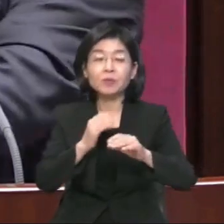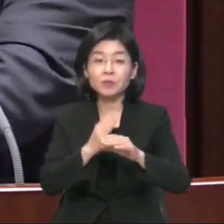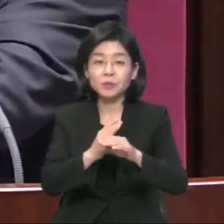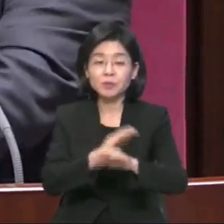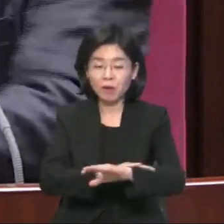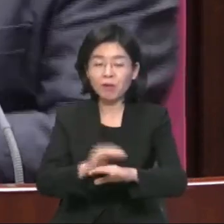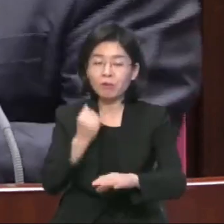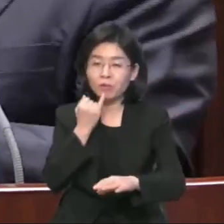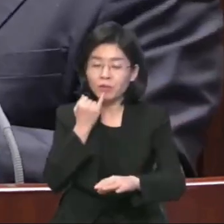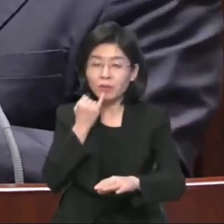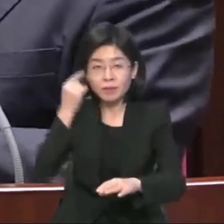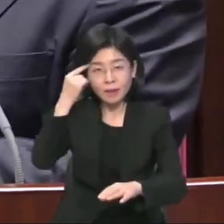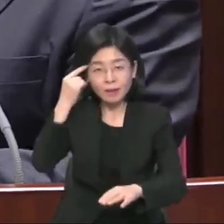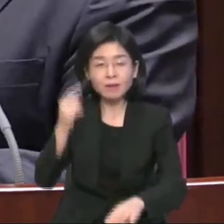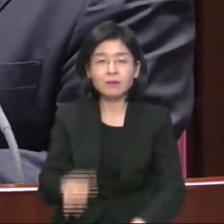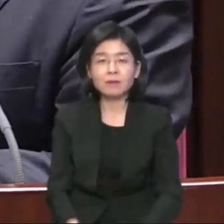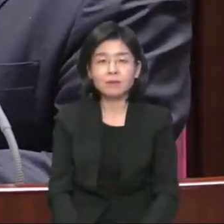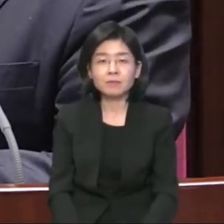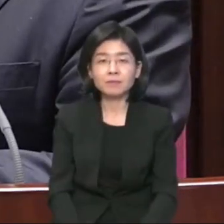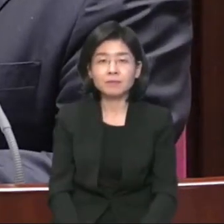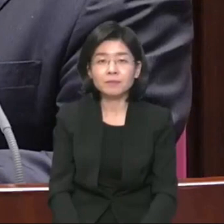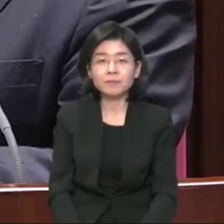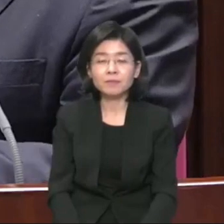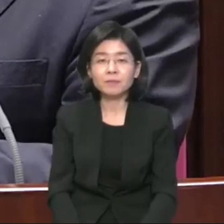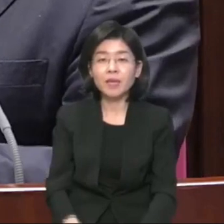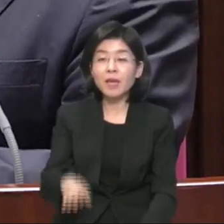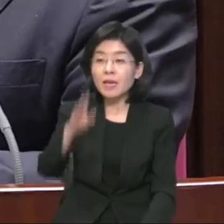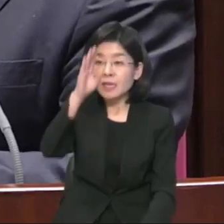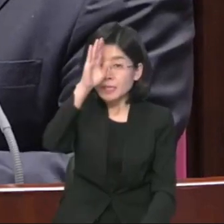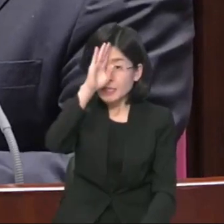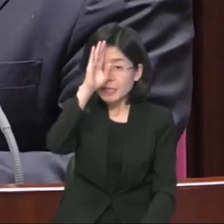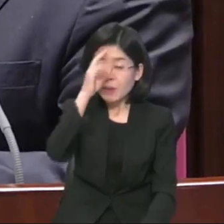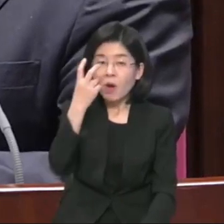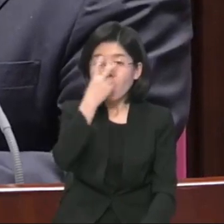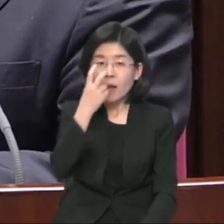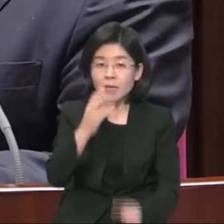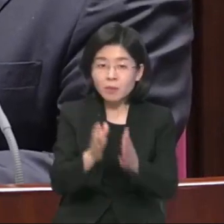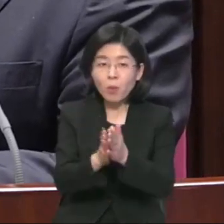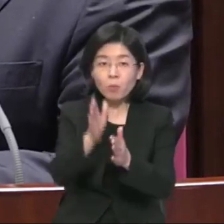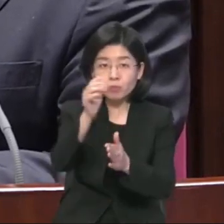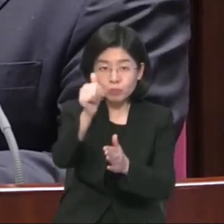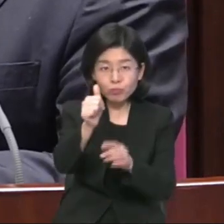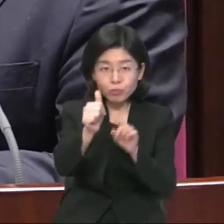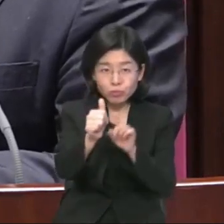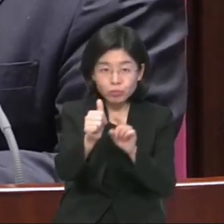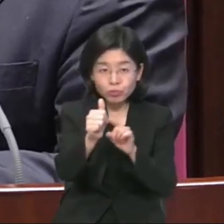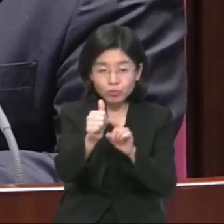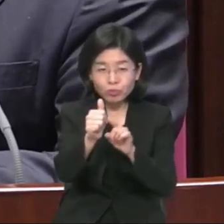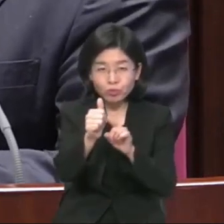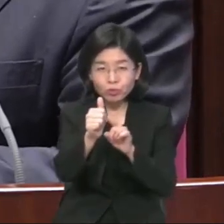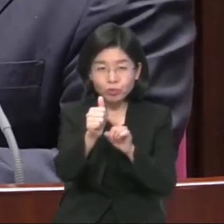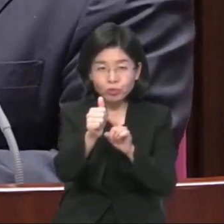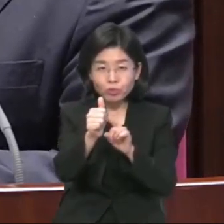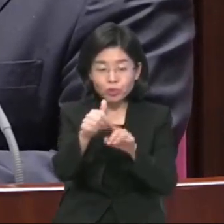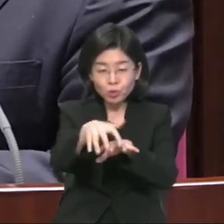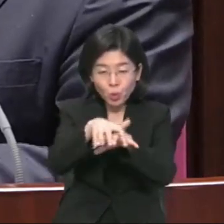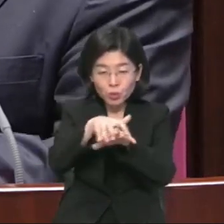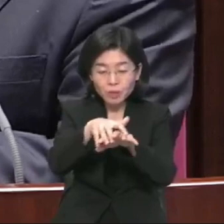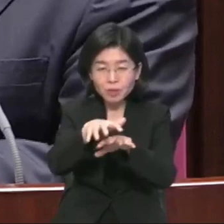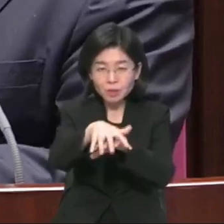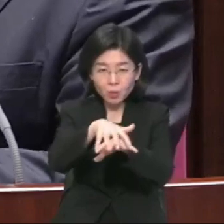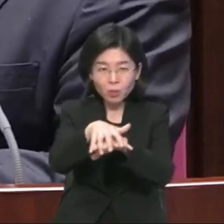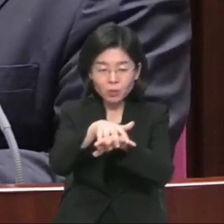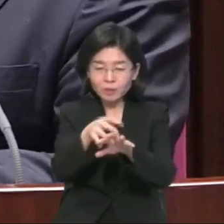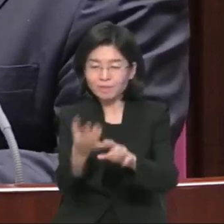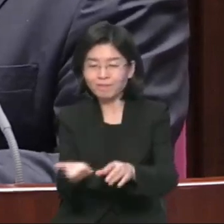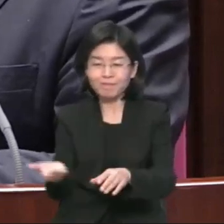판단합니다. 예, 이번에 그 질병관리본부를 전체 통제가 안 돼서 질병관리청으로 그